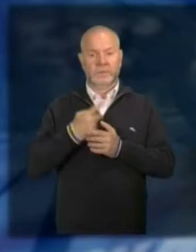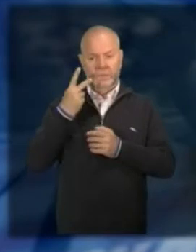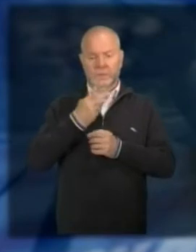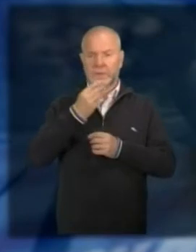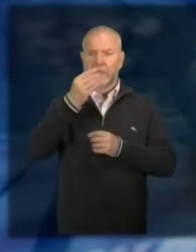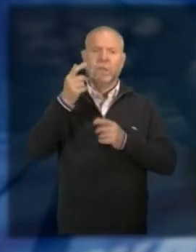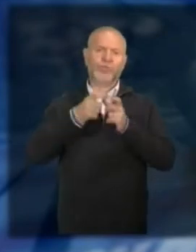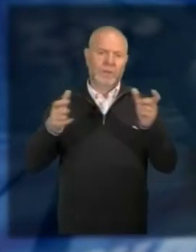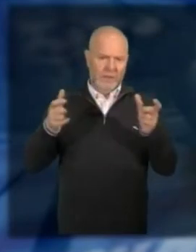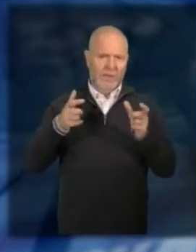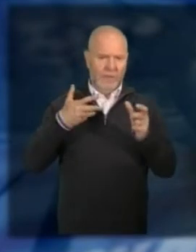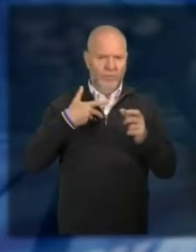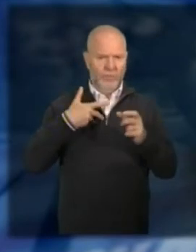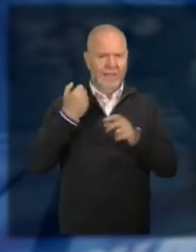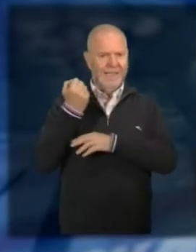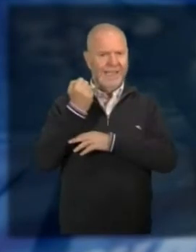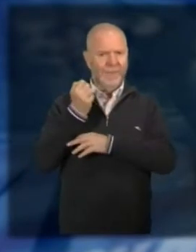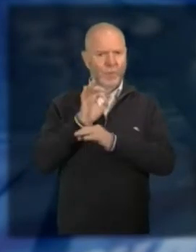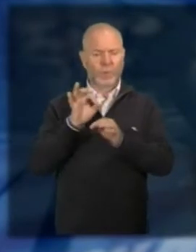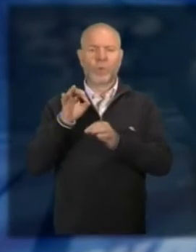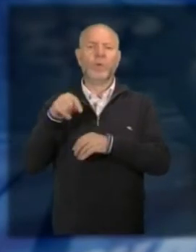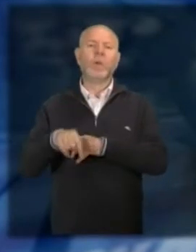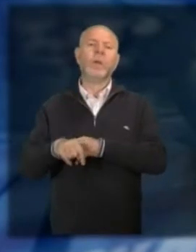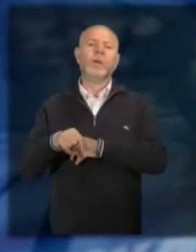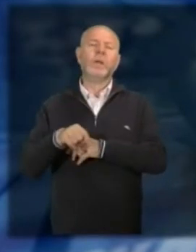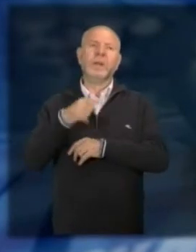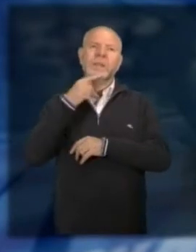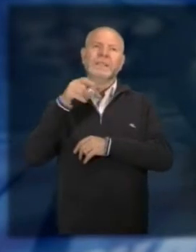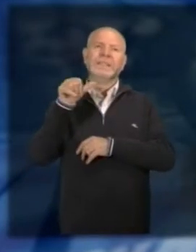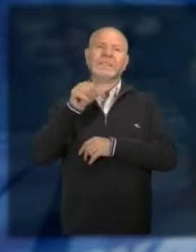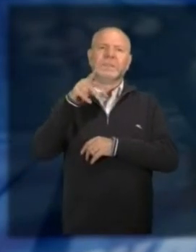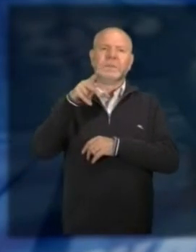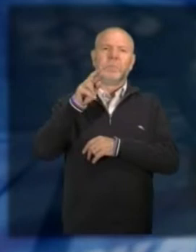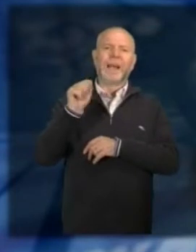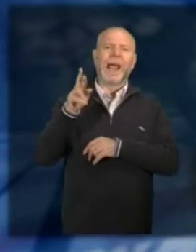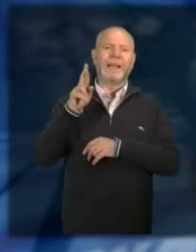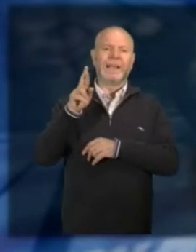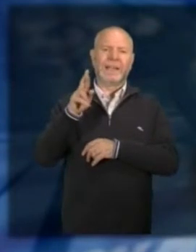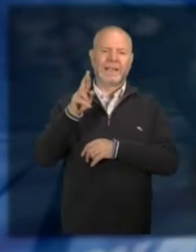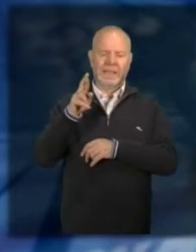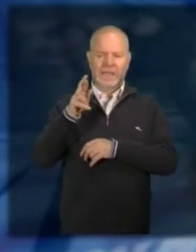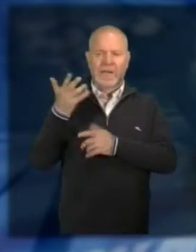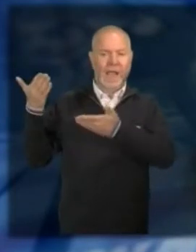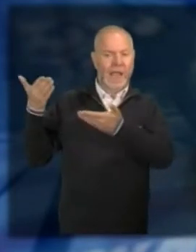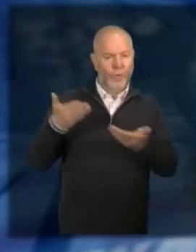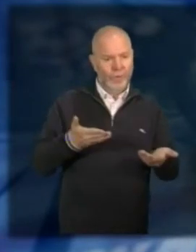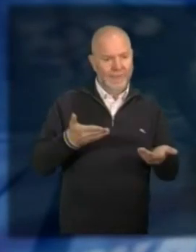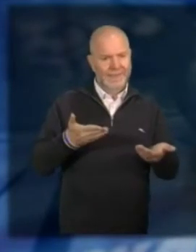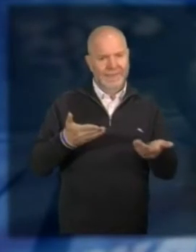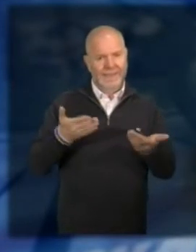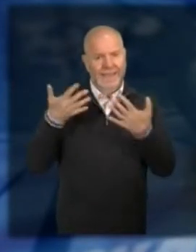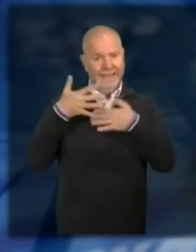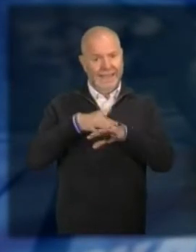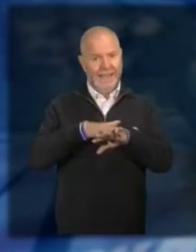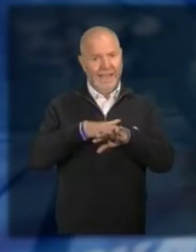le amministrazioni di Villadossola e Vogogna. Lo SPRAR, dice Pizzi, garantisce interventi di accoglienza integrata che vanno